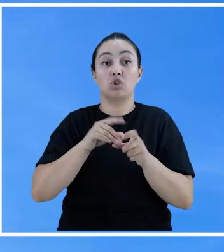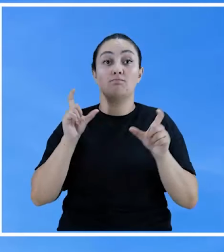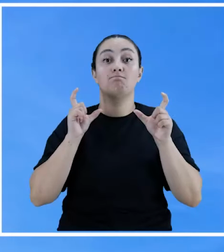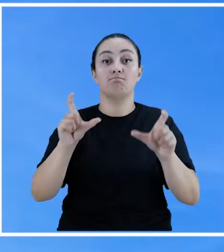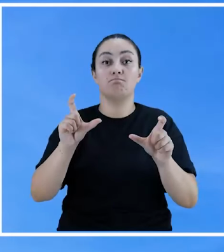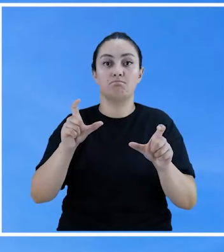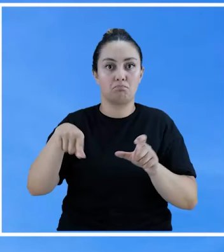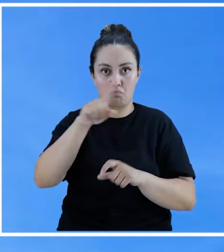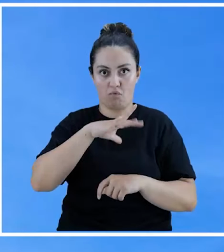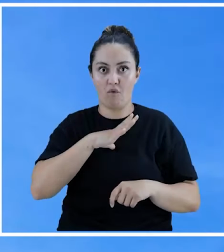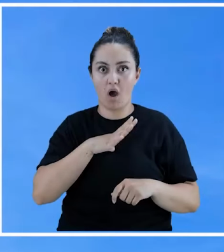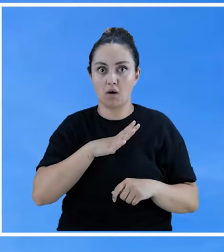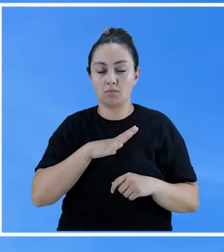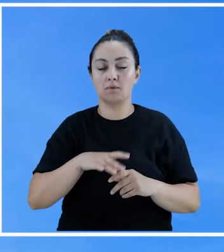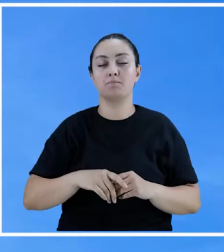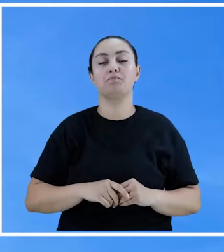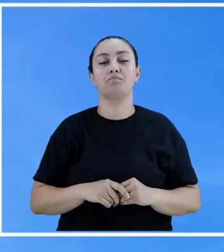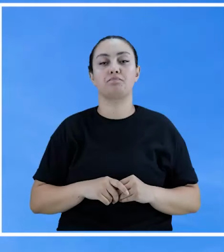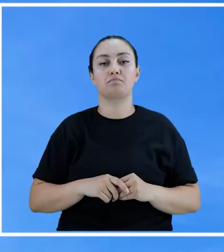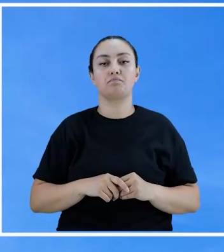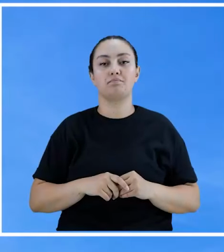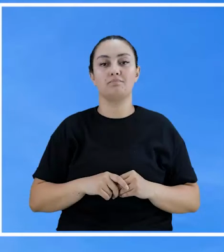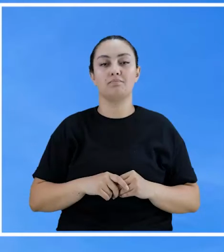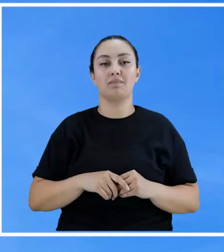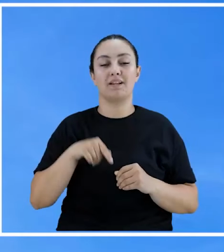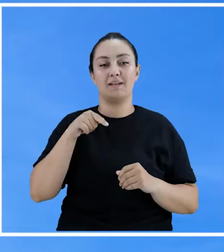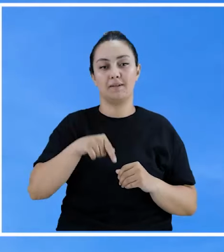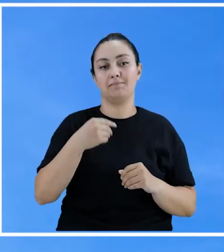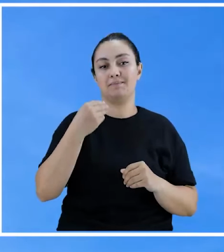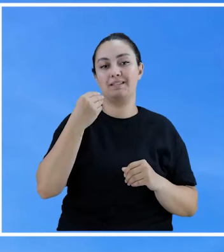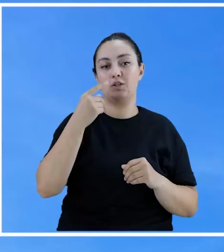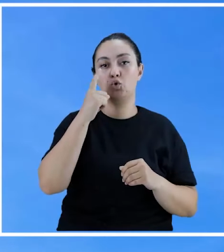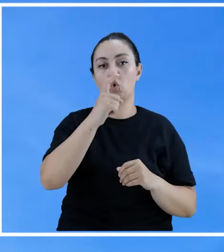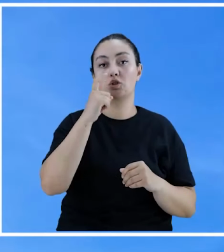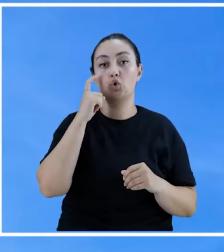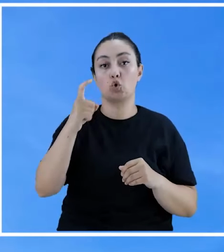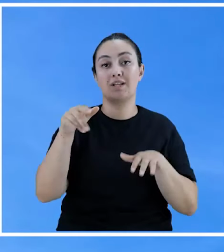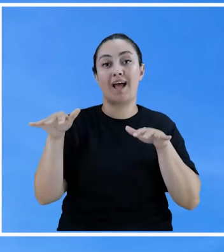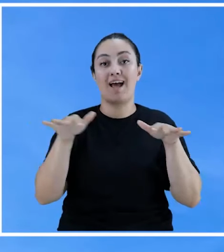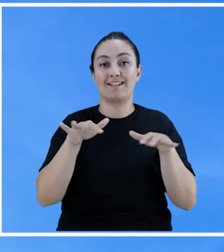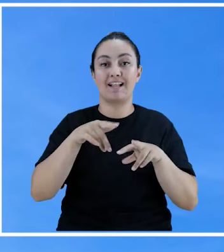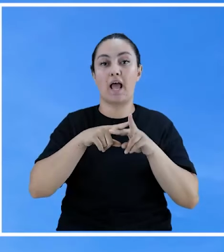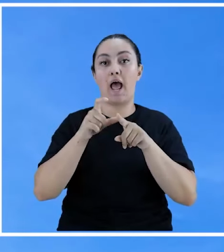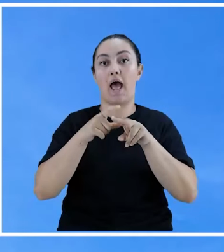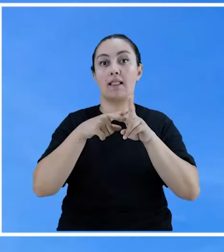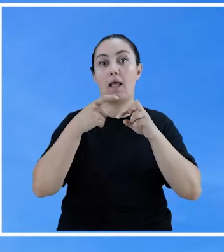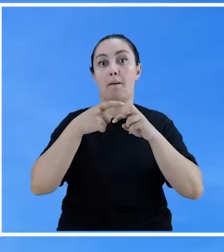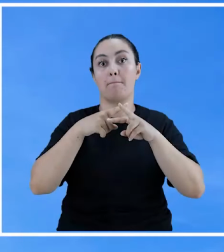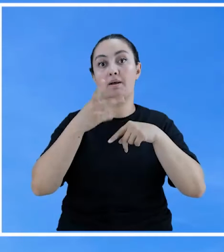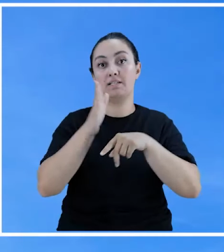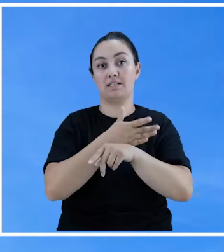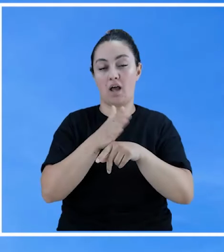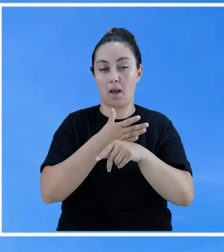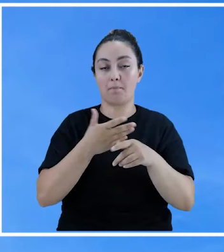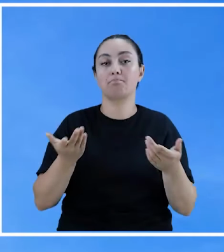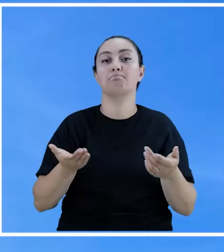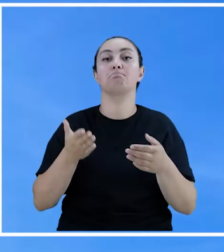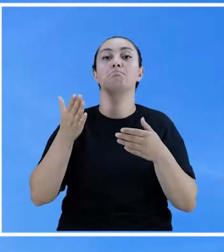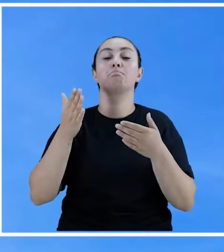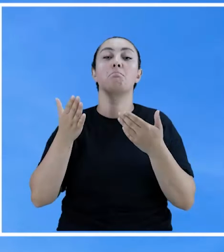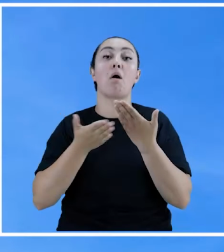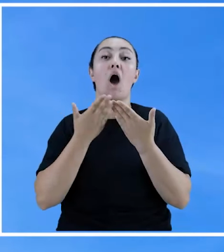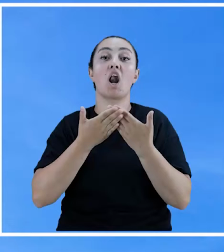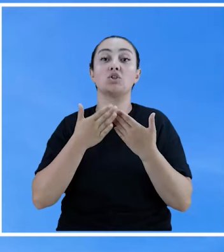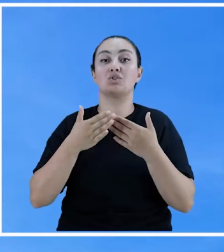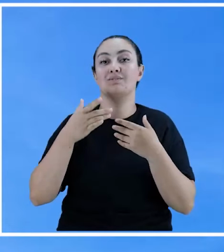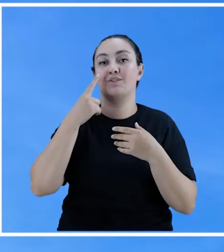arttırmak için yeterli önlemler alıyorlar mı? Şimdi yaşanan iki büyük deprem yaşadık. 99'da Adapazarı depremi ve Maraş-Hatay